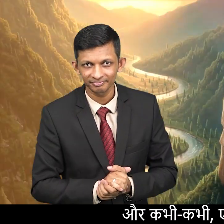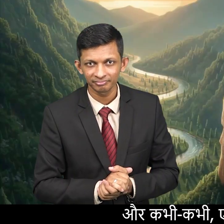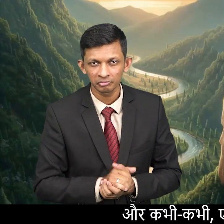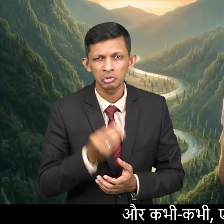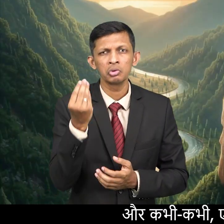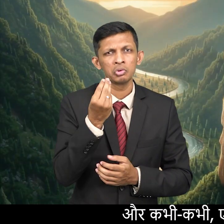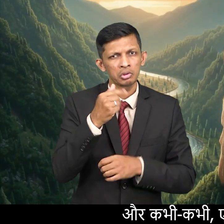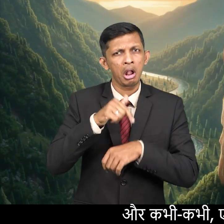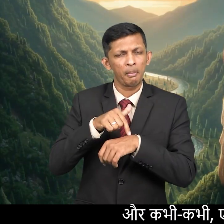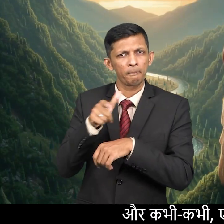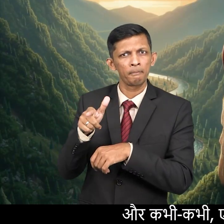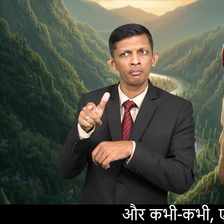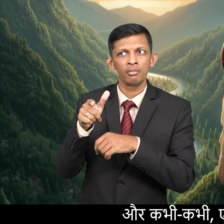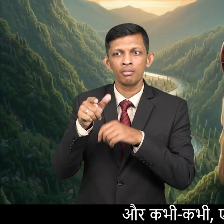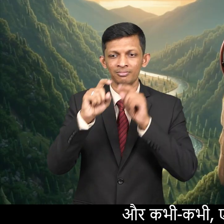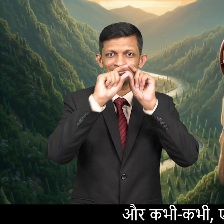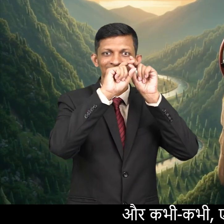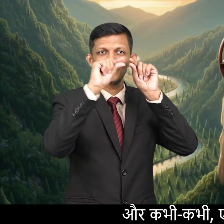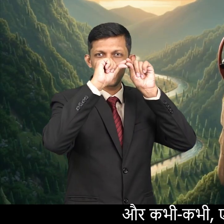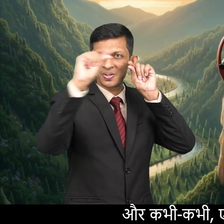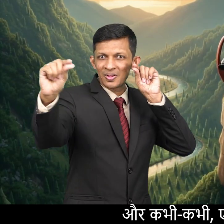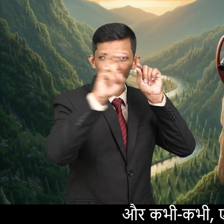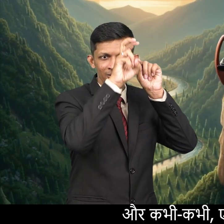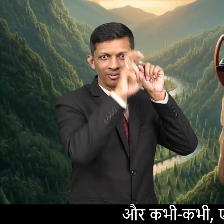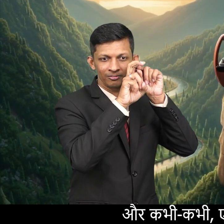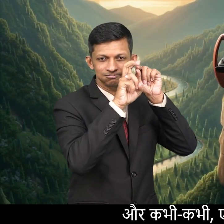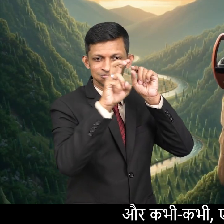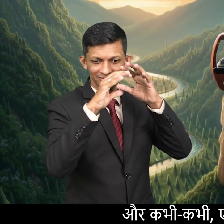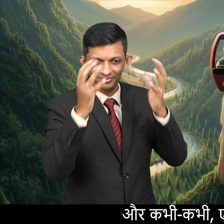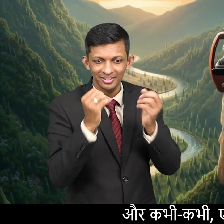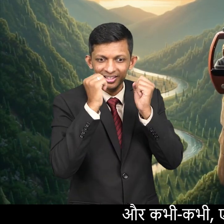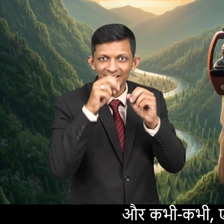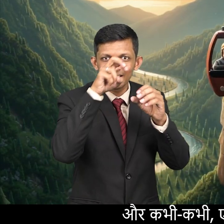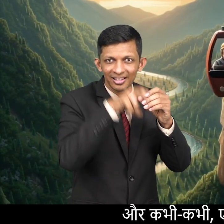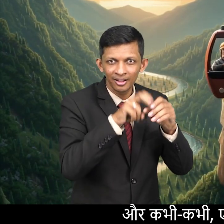और कभी-कभी एक रोपवे का यह टोकरी में उड़ने जैसा है।